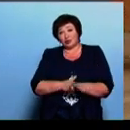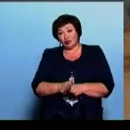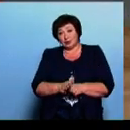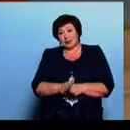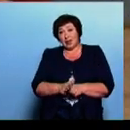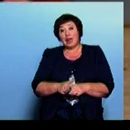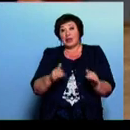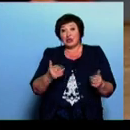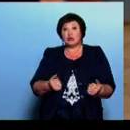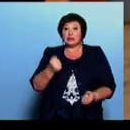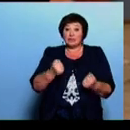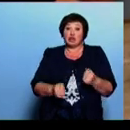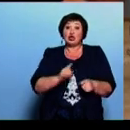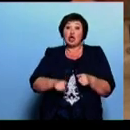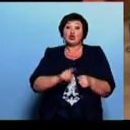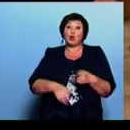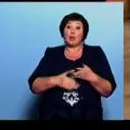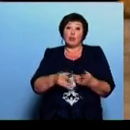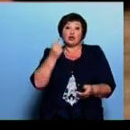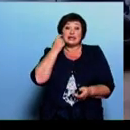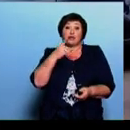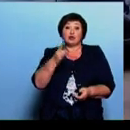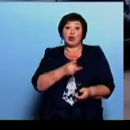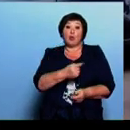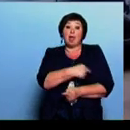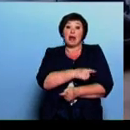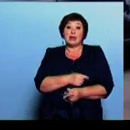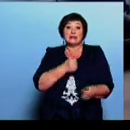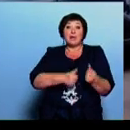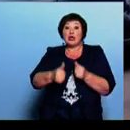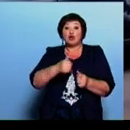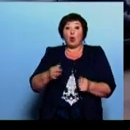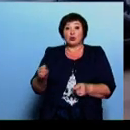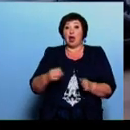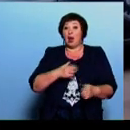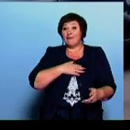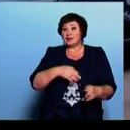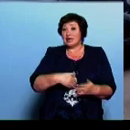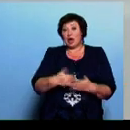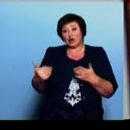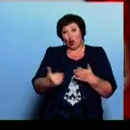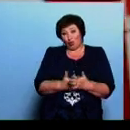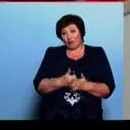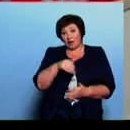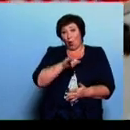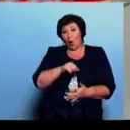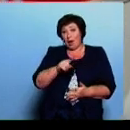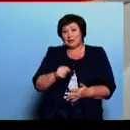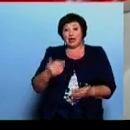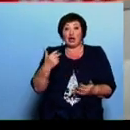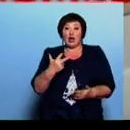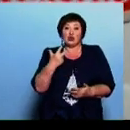вопрос и с машинами для скорой помощи из Сарапульской районной больницы. Почти год на службе у врачей вот этот новенький вездеход УАЗ и еще